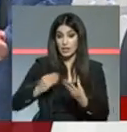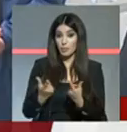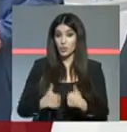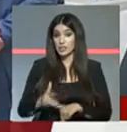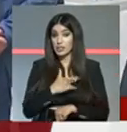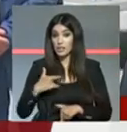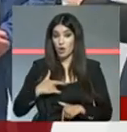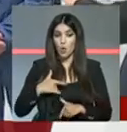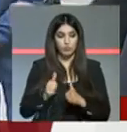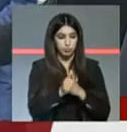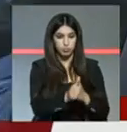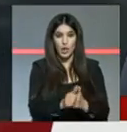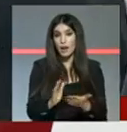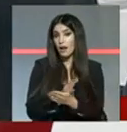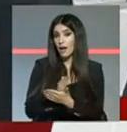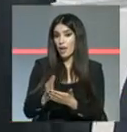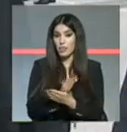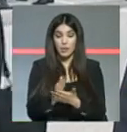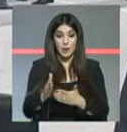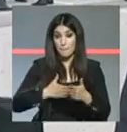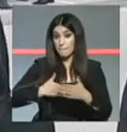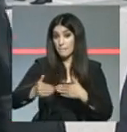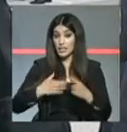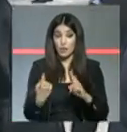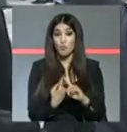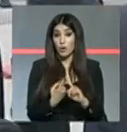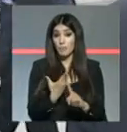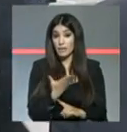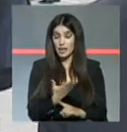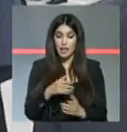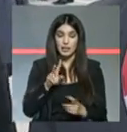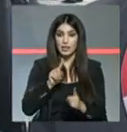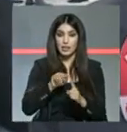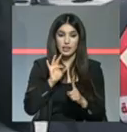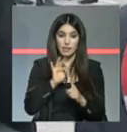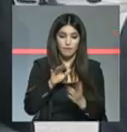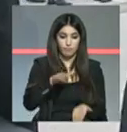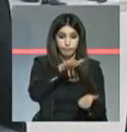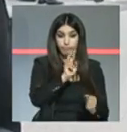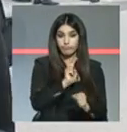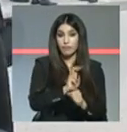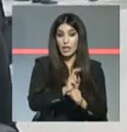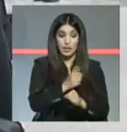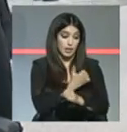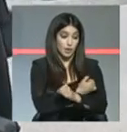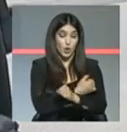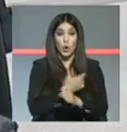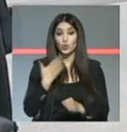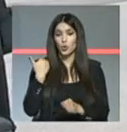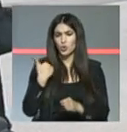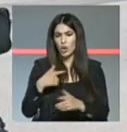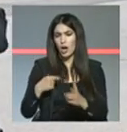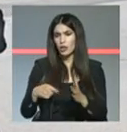الصحة ومتابعة وإعداد الإمكانيات اللوجستية اللازمة لتخزين الكميات هذه متاع التلقيح. عنا مدة نخدمه